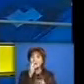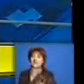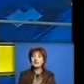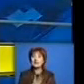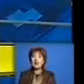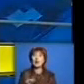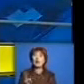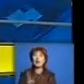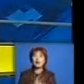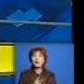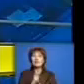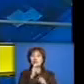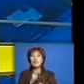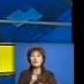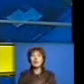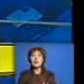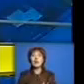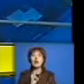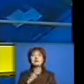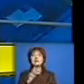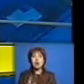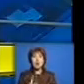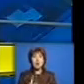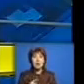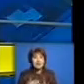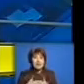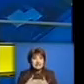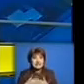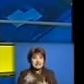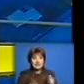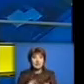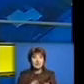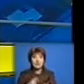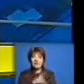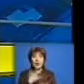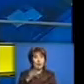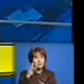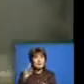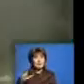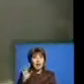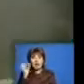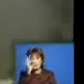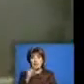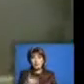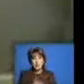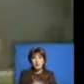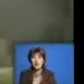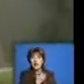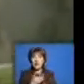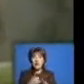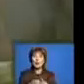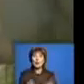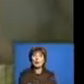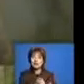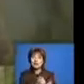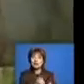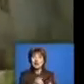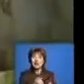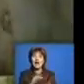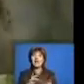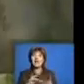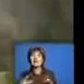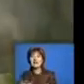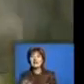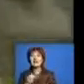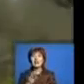транслироваться в ночи вручения премии «Оскар» перед самой церемонией. Хайди уже звезда немецких СМИ, а ее группа поддержки в социальной